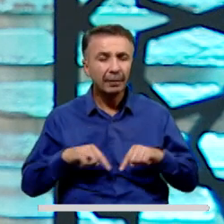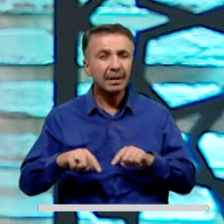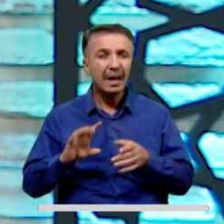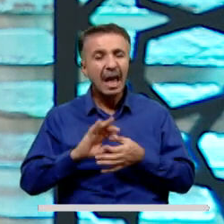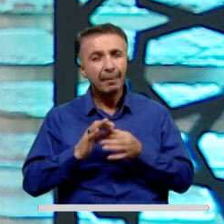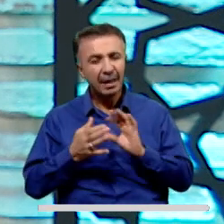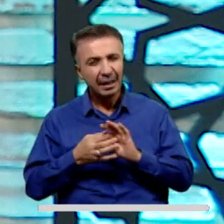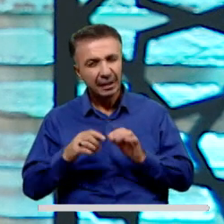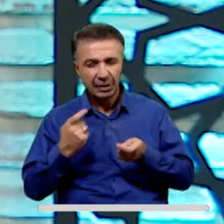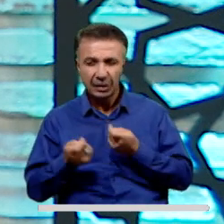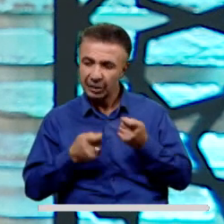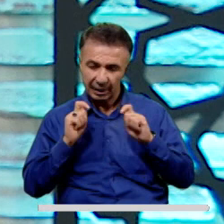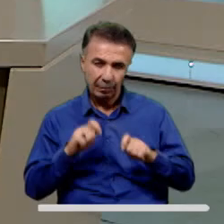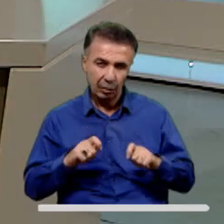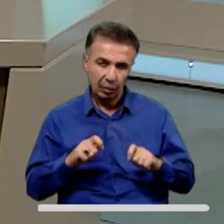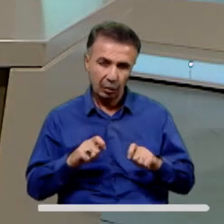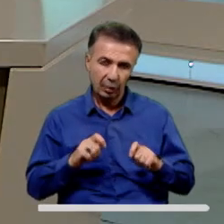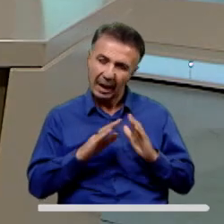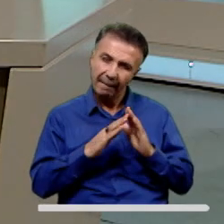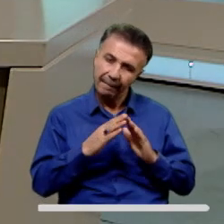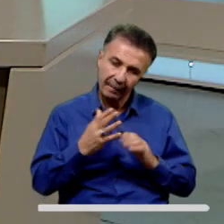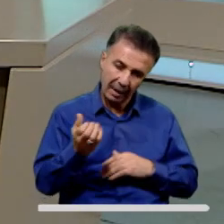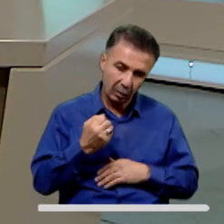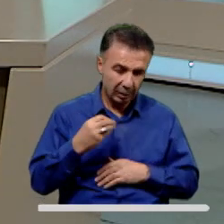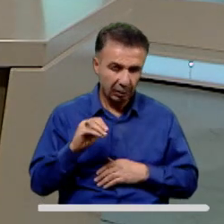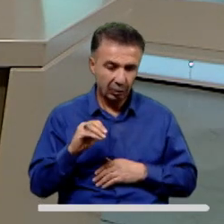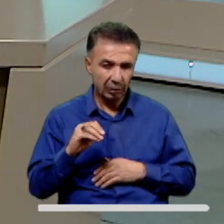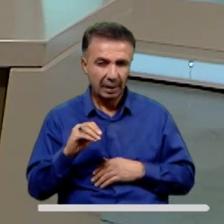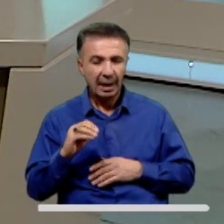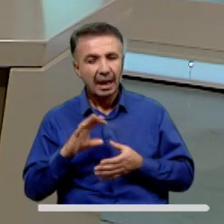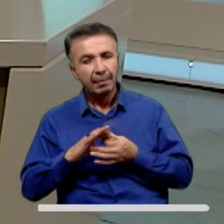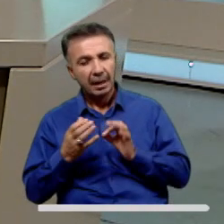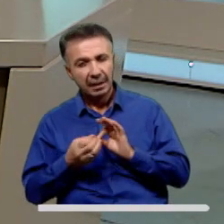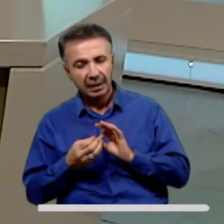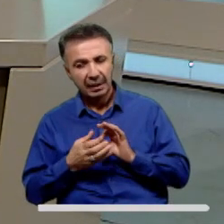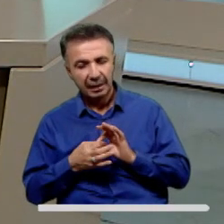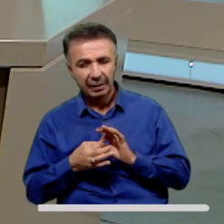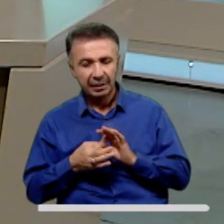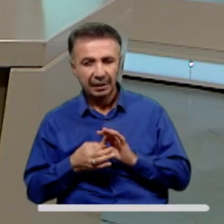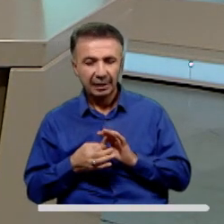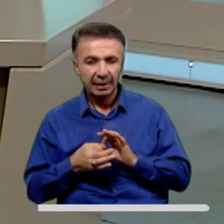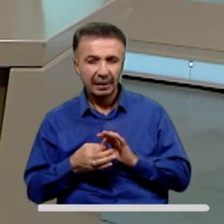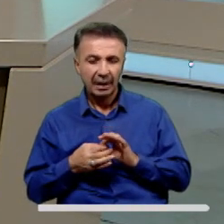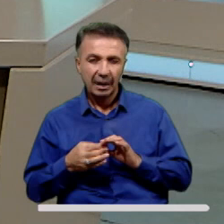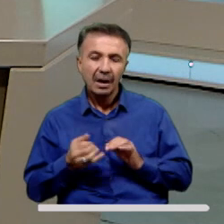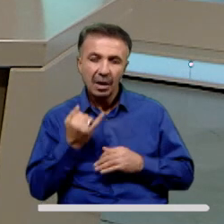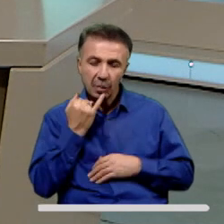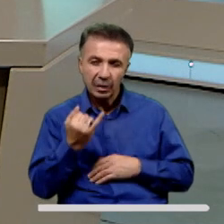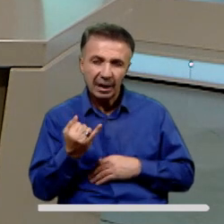yapıyoruz. Evet. Emlakçılıkta müşterilerin bazıları tabii krediye başvurmak istiyor. Finans kurumu da